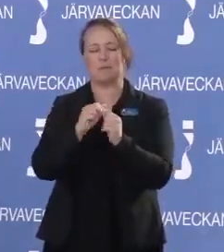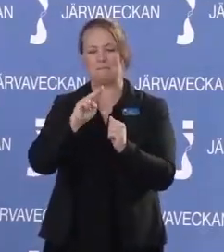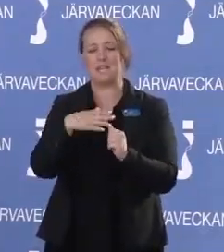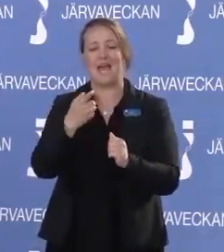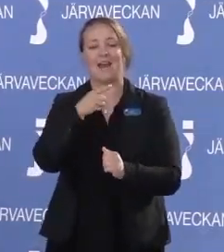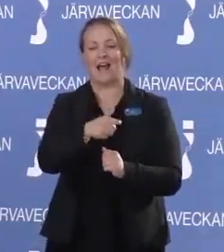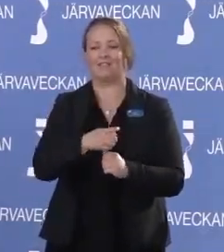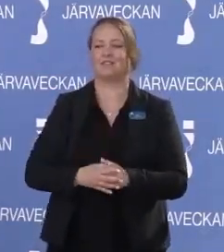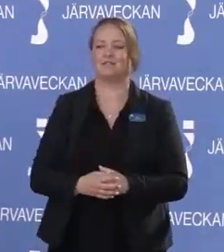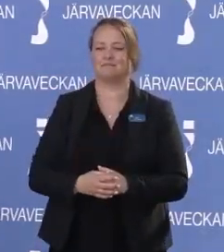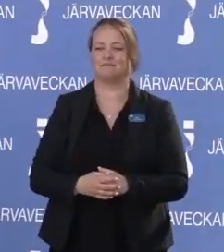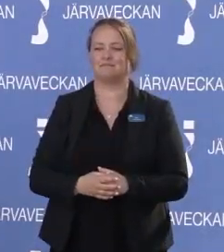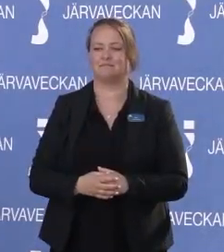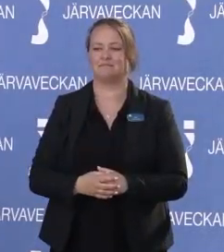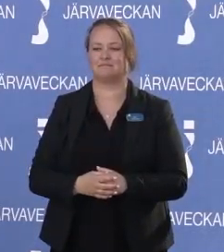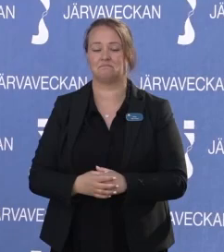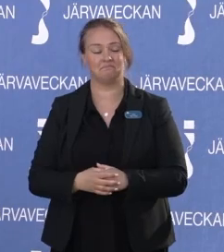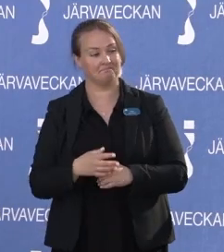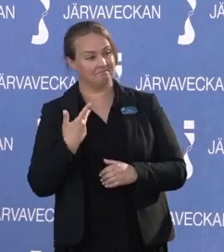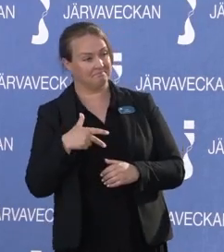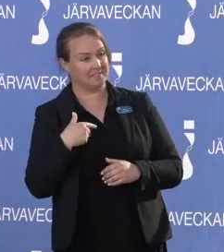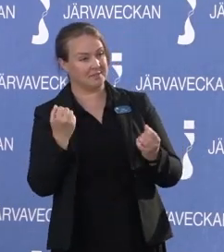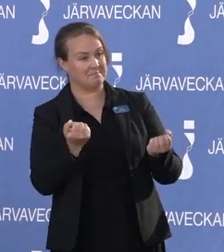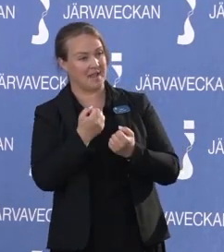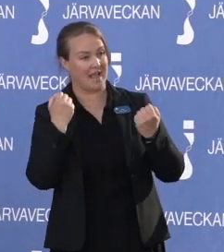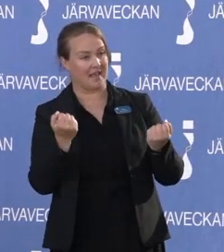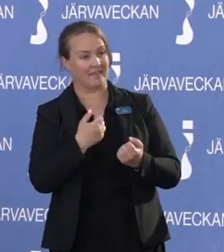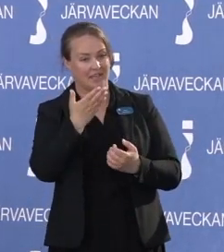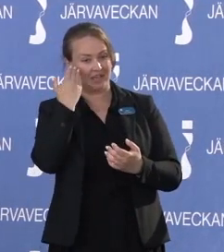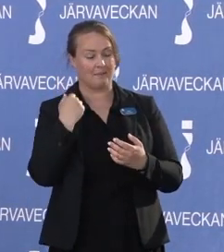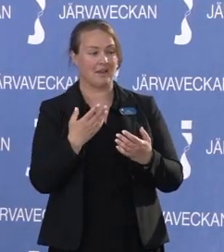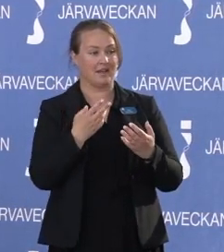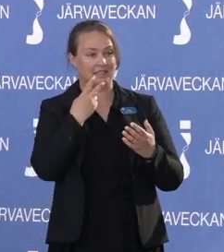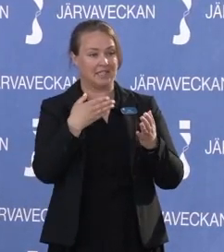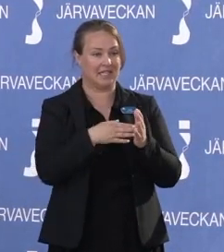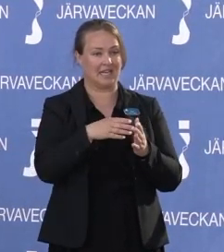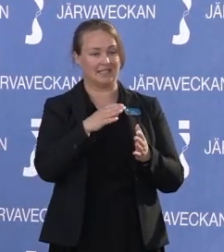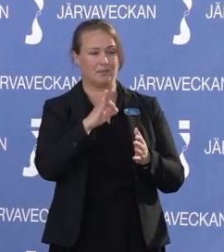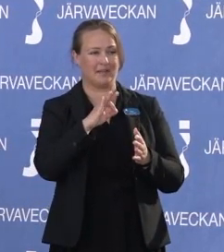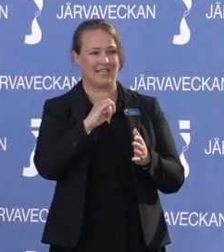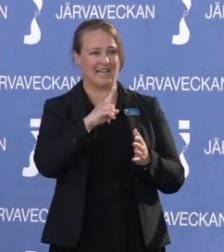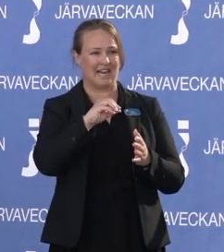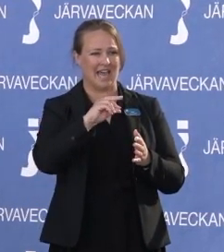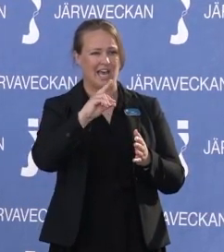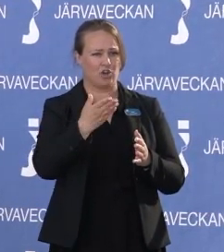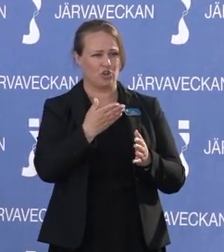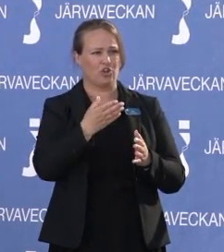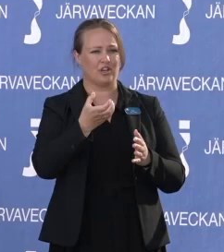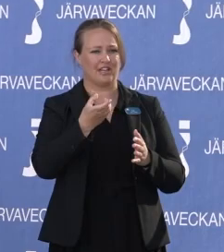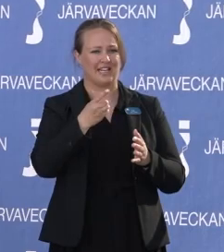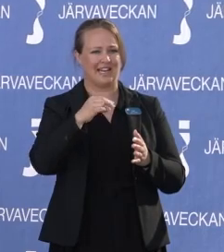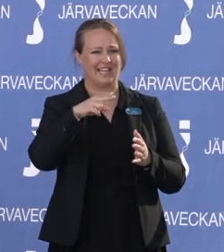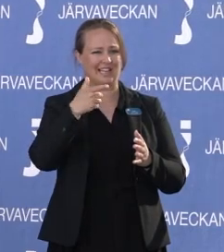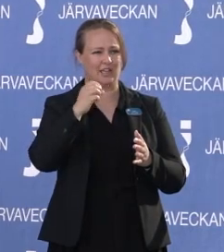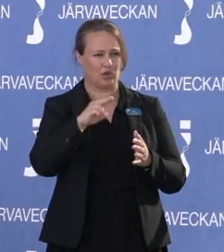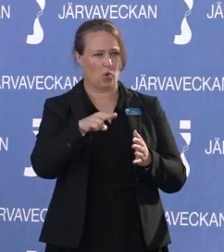det där låter ju väldigt spännande. Alltså, kan man få så här Hillary Clinton att läsa upp nyheter? Hillary Clintons röst på ett annat språk i